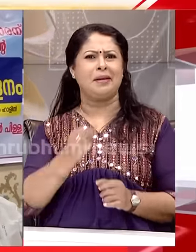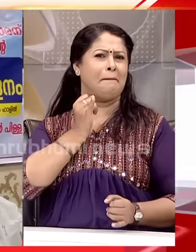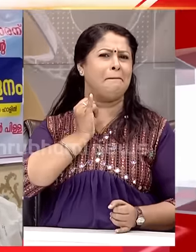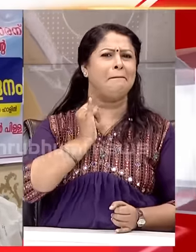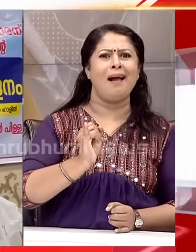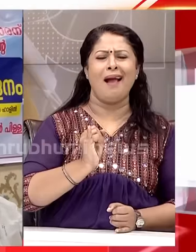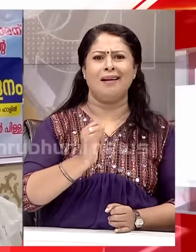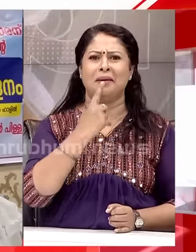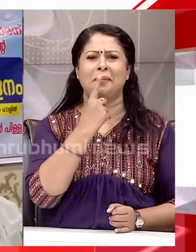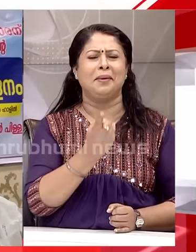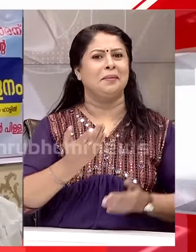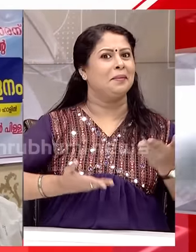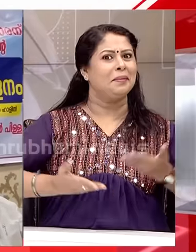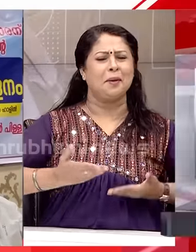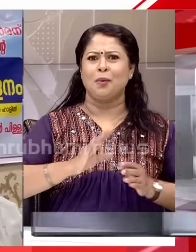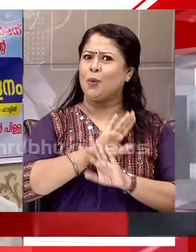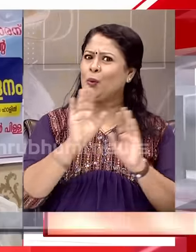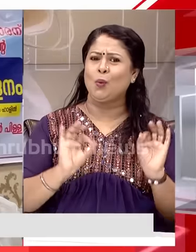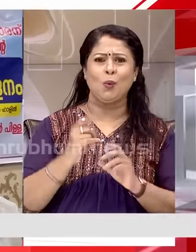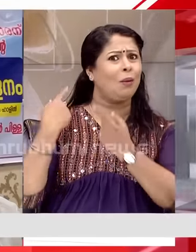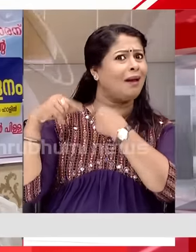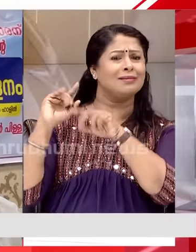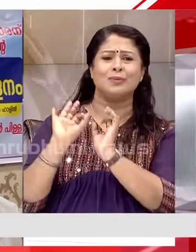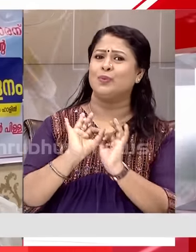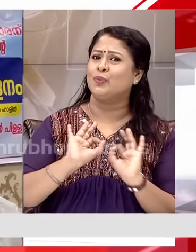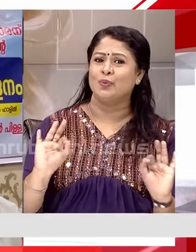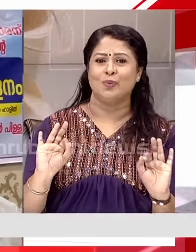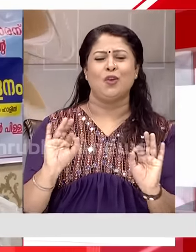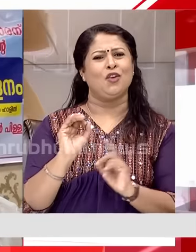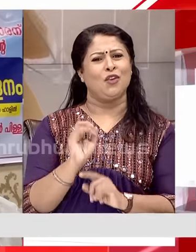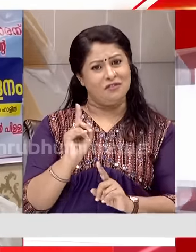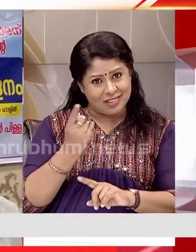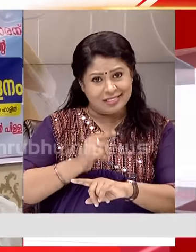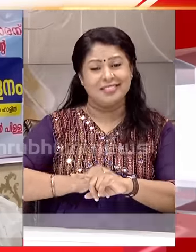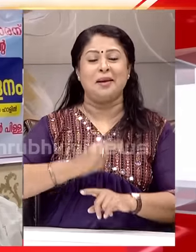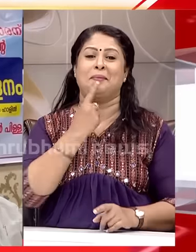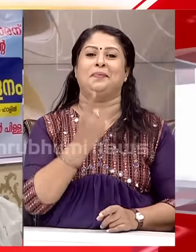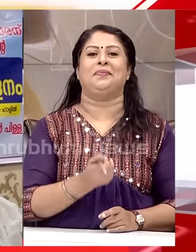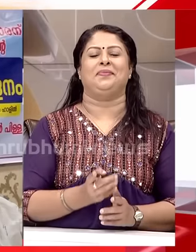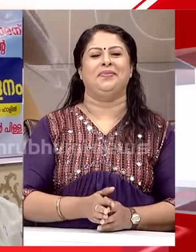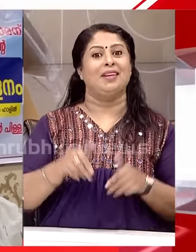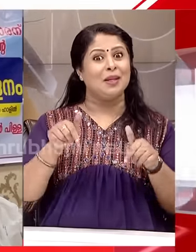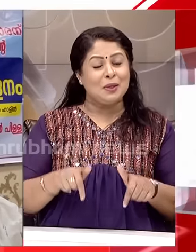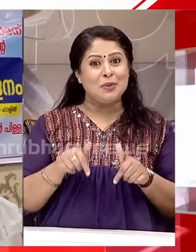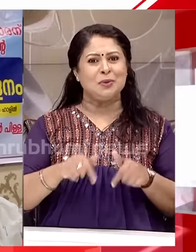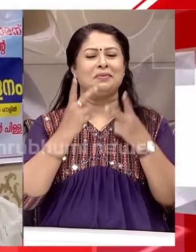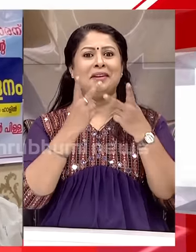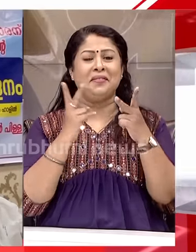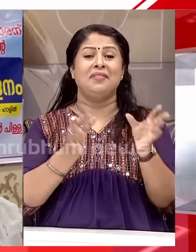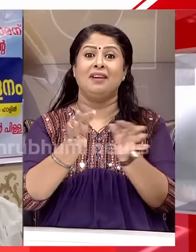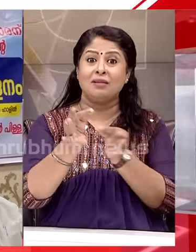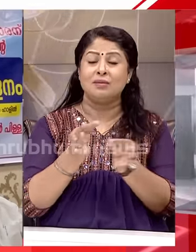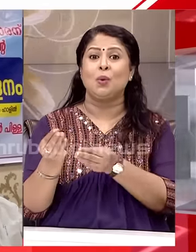മോശമായ ഒരാളോട് പെരുമാറാത്ത ചരിത്രമുള്ള ഒരാളാണെന്നുള്ള കാര്യം പകൽ പോലെ വ്യക്തമാണ്. ഇങ്ങനെയുള്ള വ്യാഖ്യ എല്ലാം